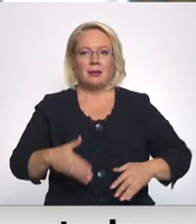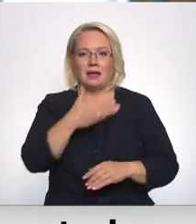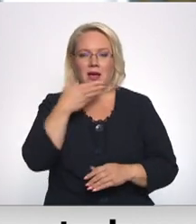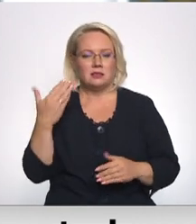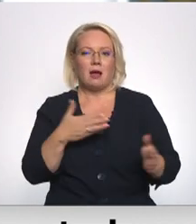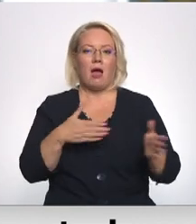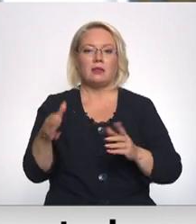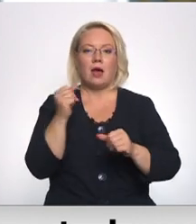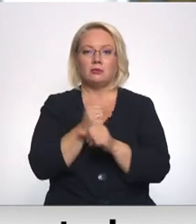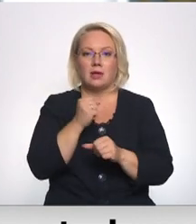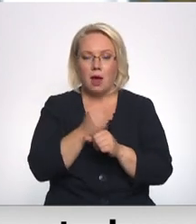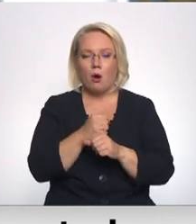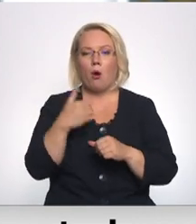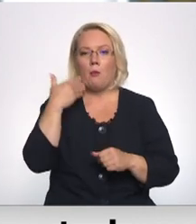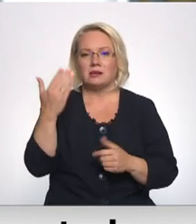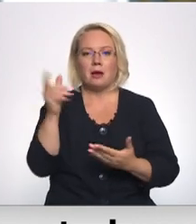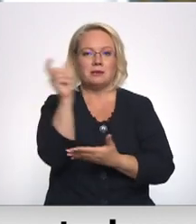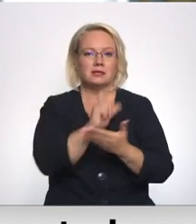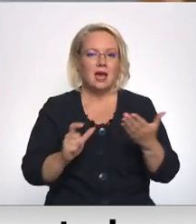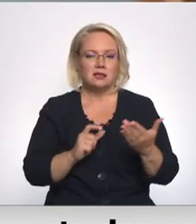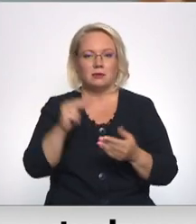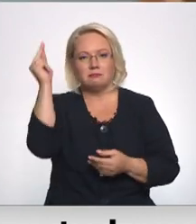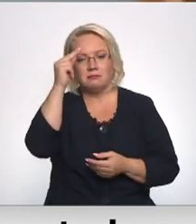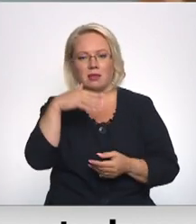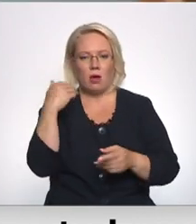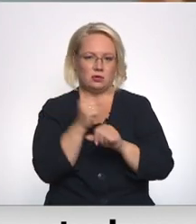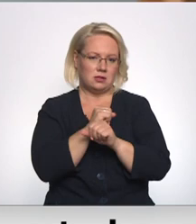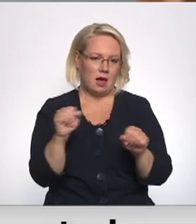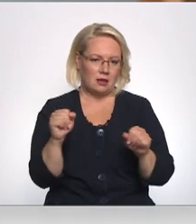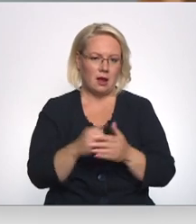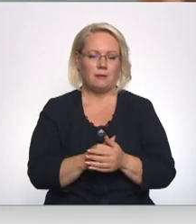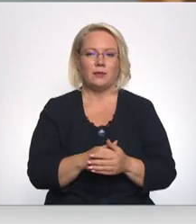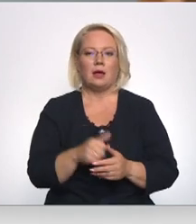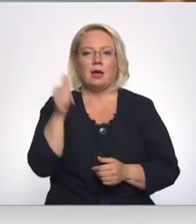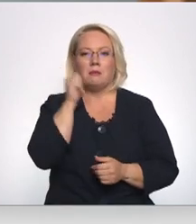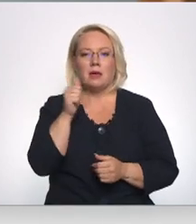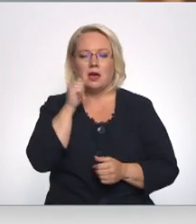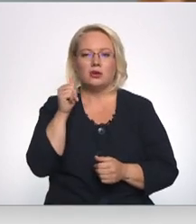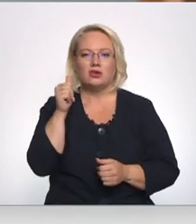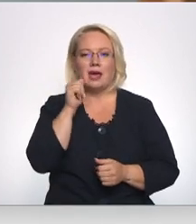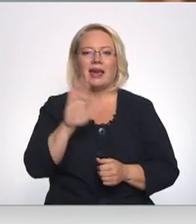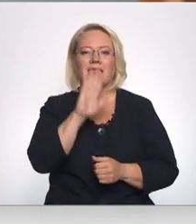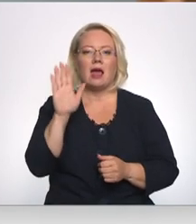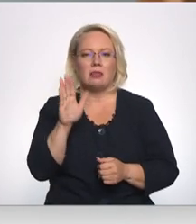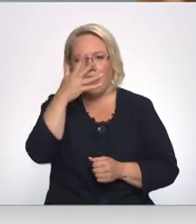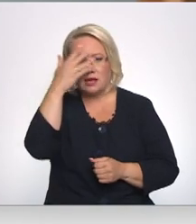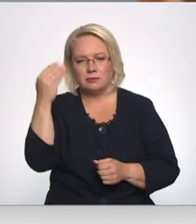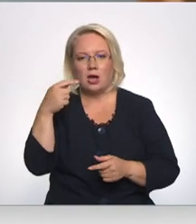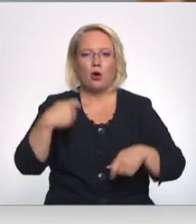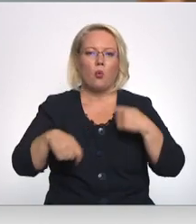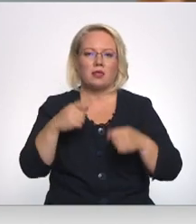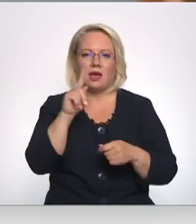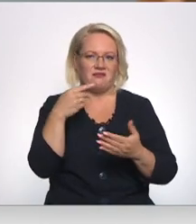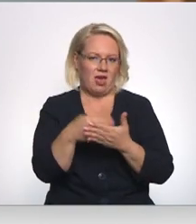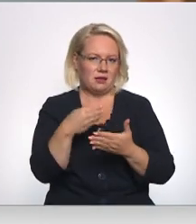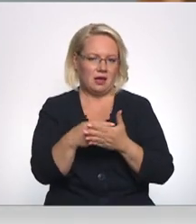gatavs darbam un tad jau tā dziesmas mācīšana ir daudz ātrāk. Bieži vien ikdienā aizmirstās, ka tieši tās rotaļas pat ir vērtīgākas, varbūt nekā tieši